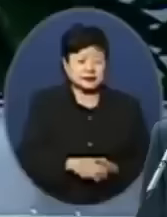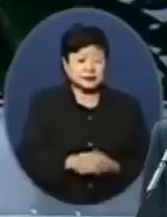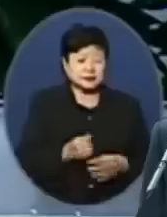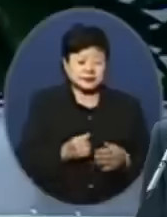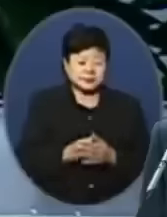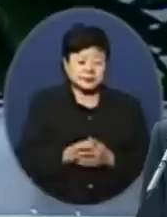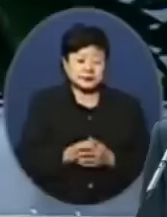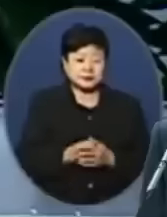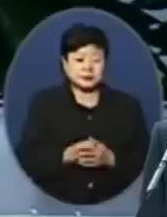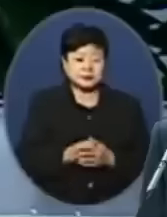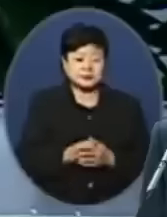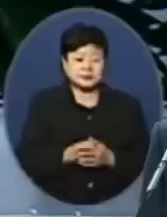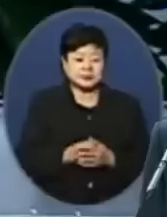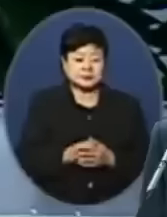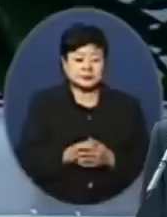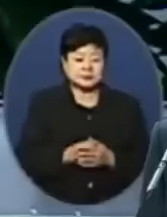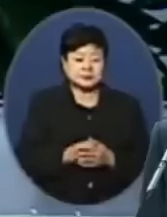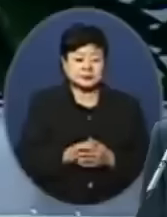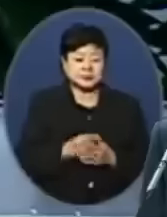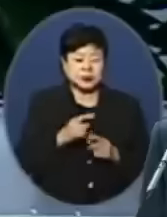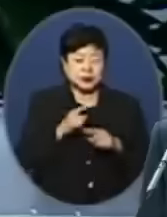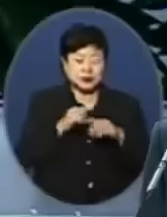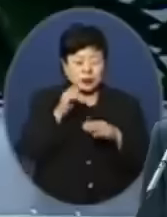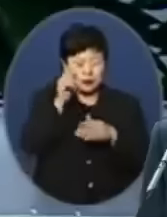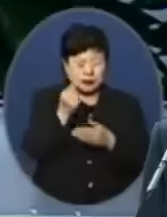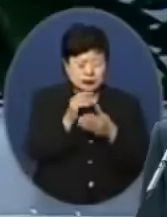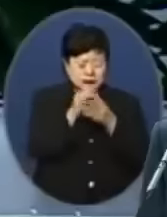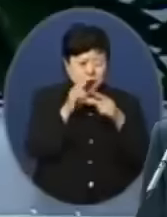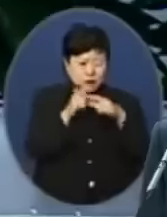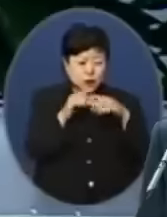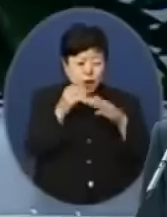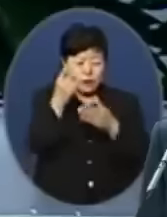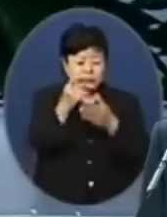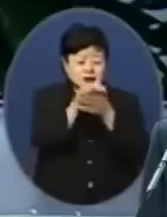그래서 그는 교회 와서 기도를 했습니다.